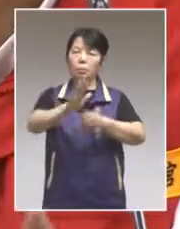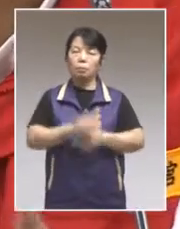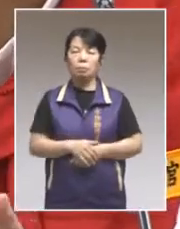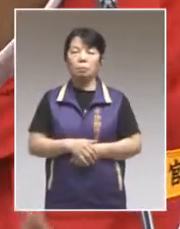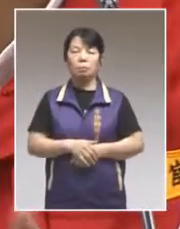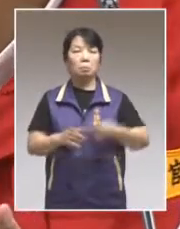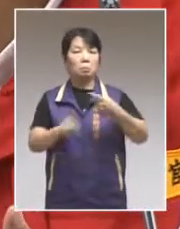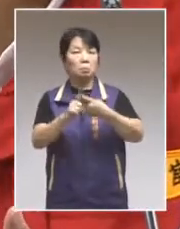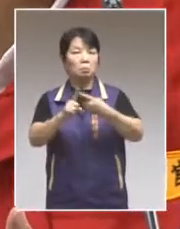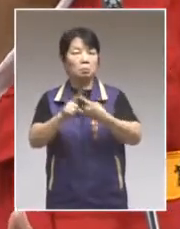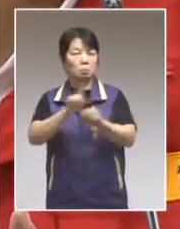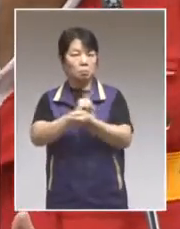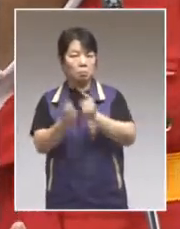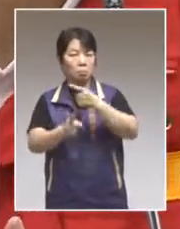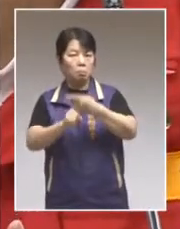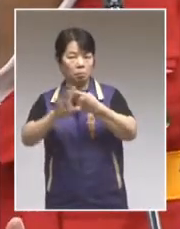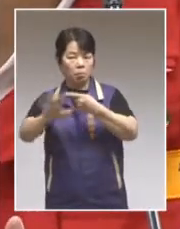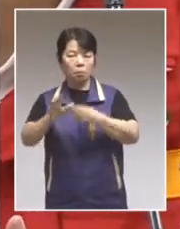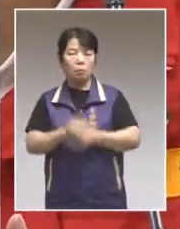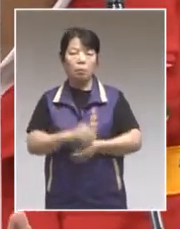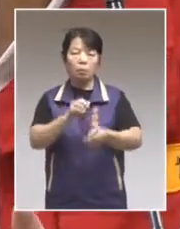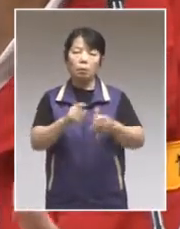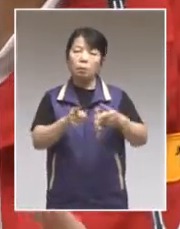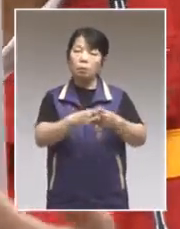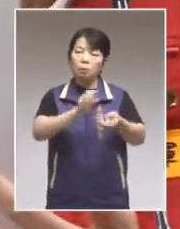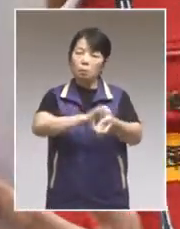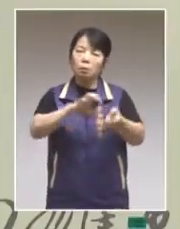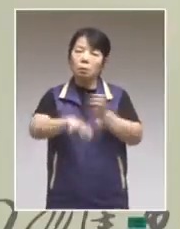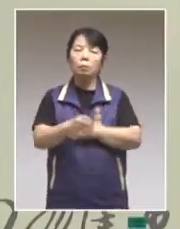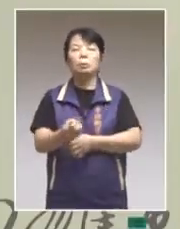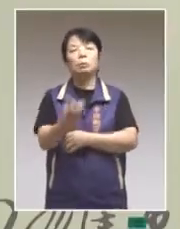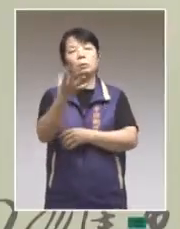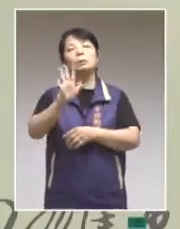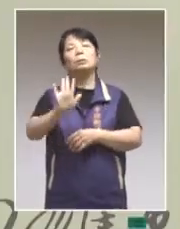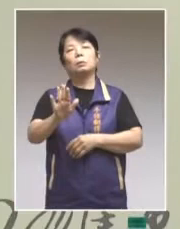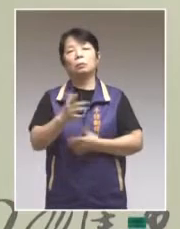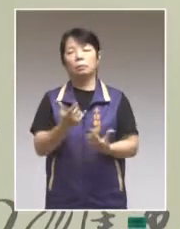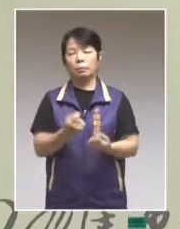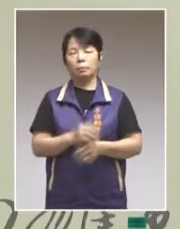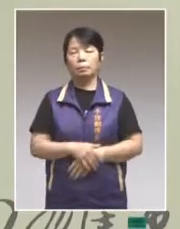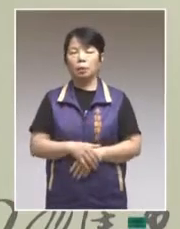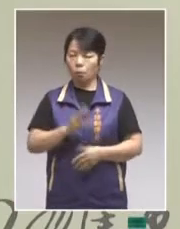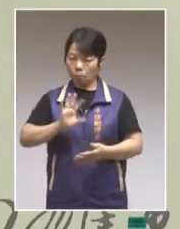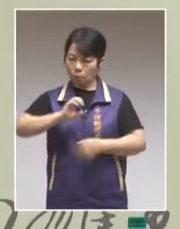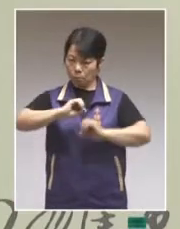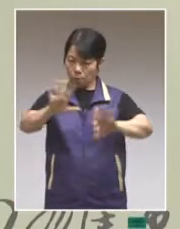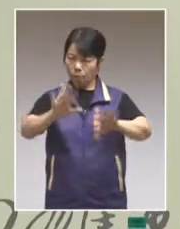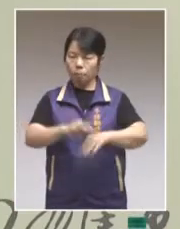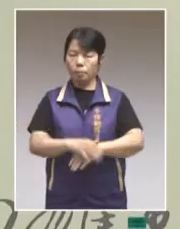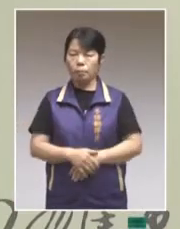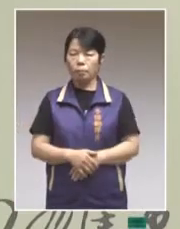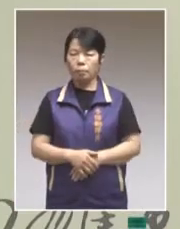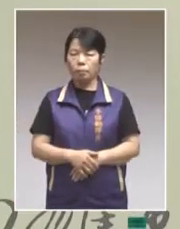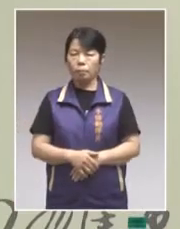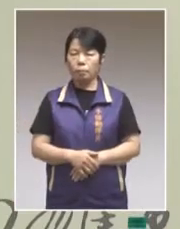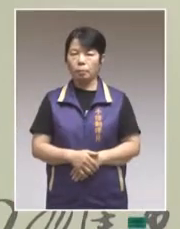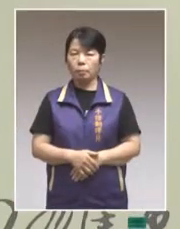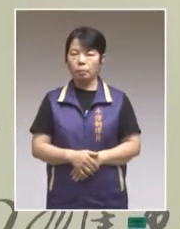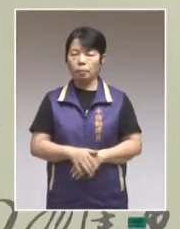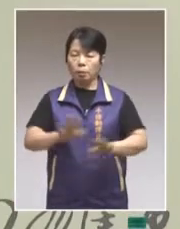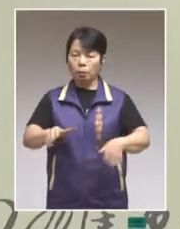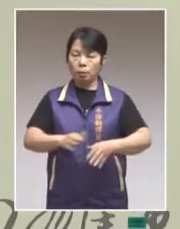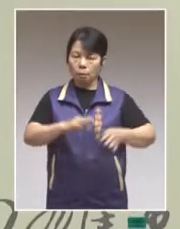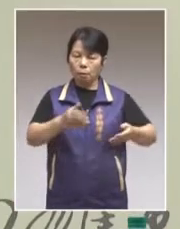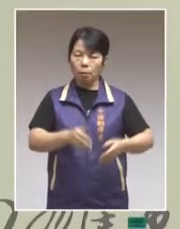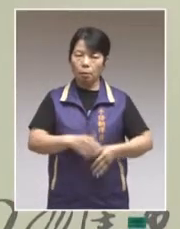率在我们基层诊所也增加，所以我想还是要提醒大家的，就是说其实轻